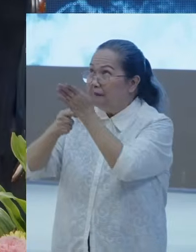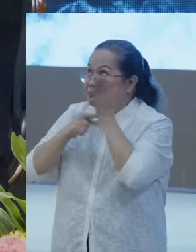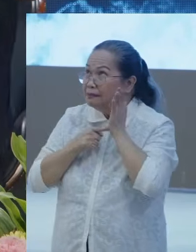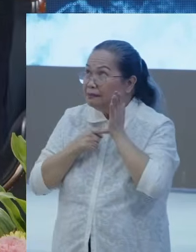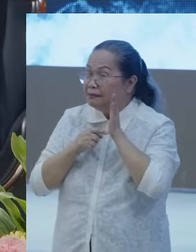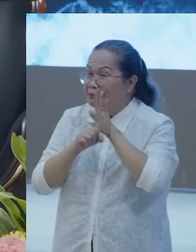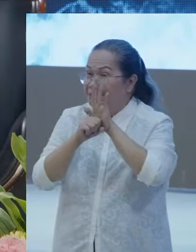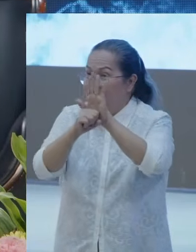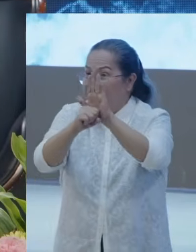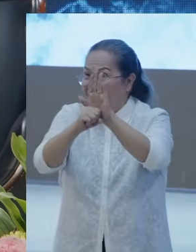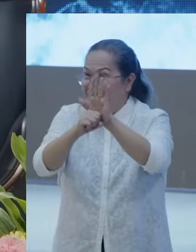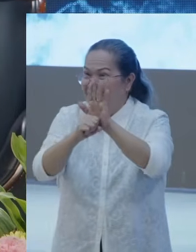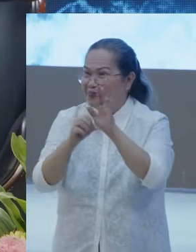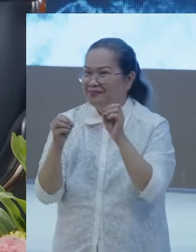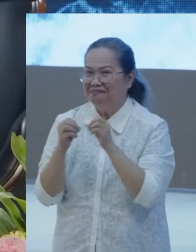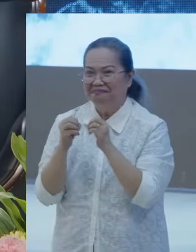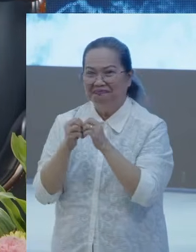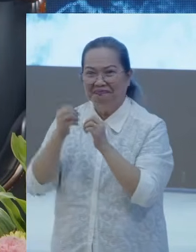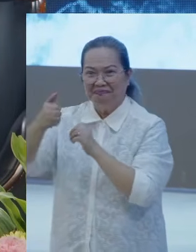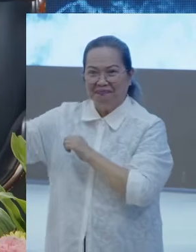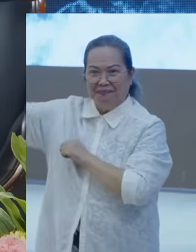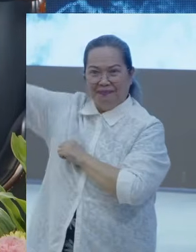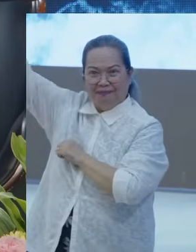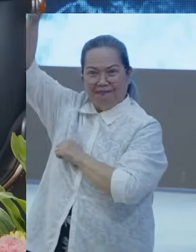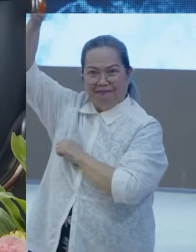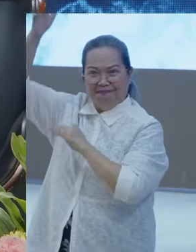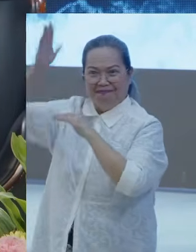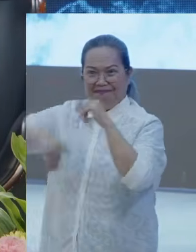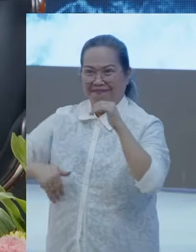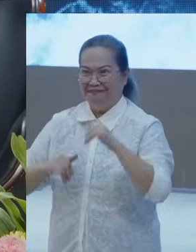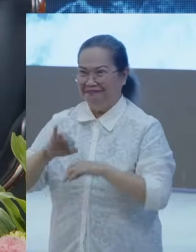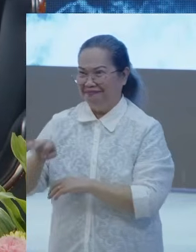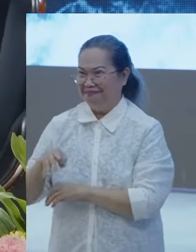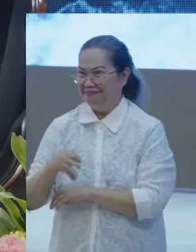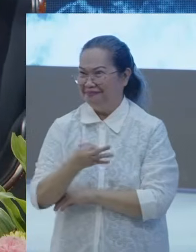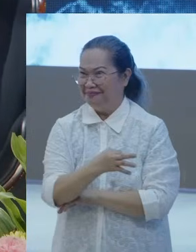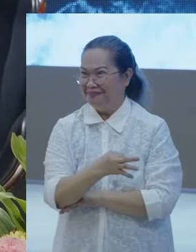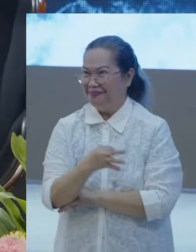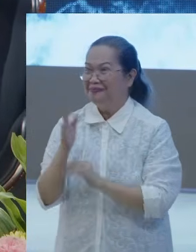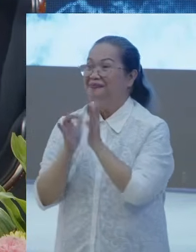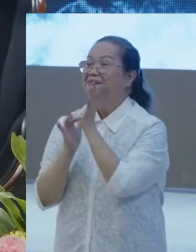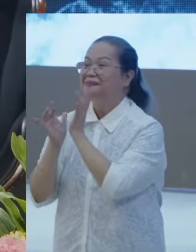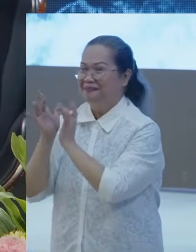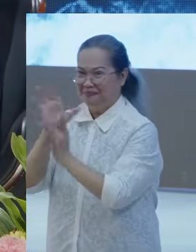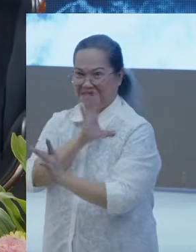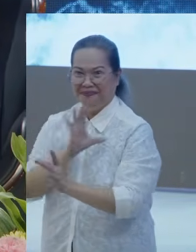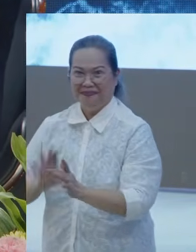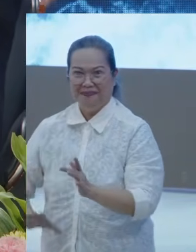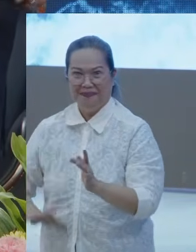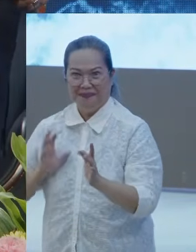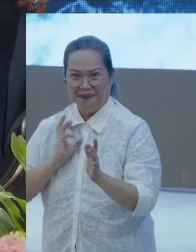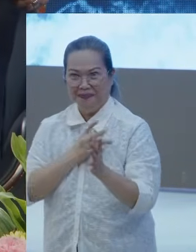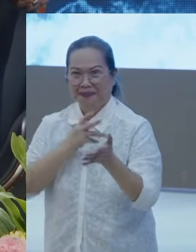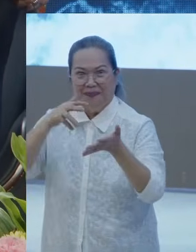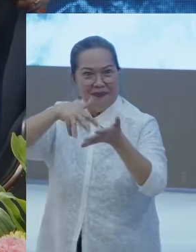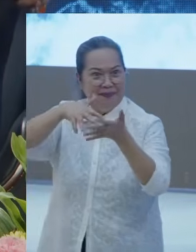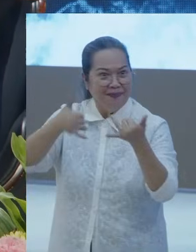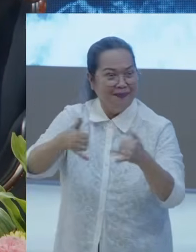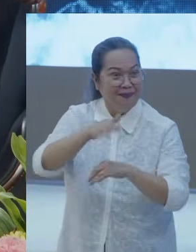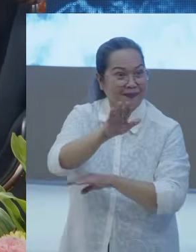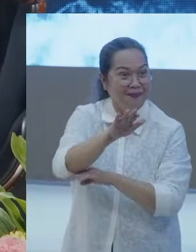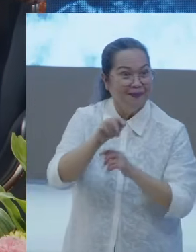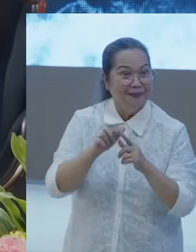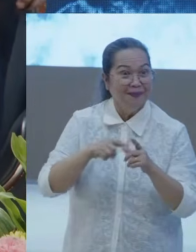ang higit na mas dakilang Jonah. So tingnan po natin ang ating teksto mga kapatid. Ang una